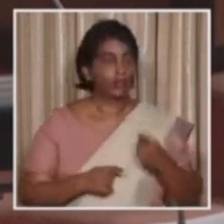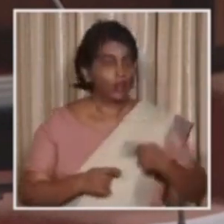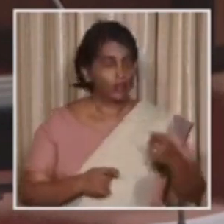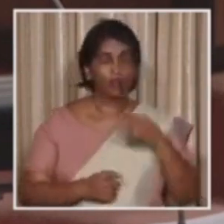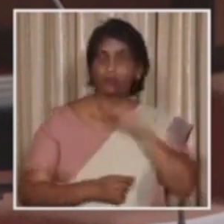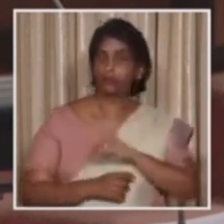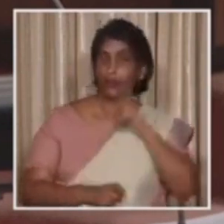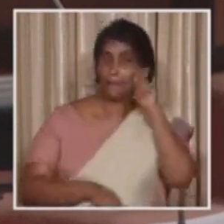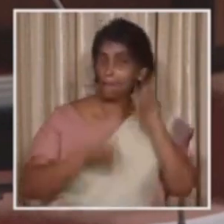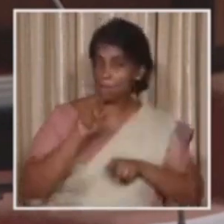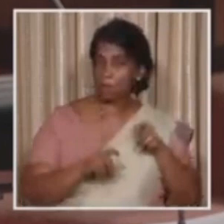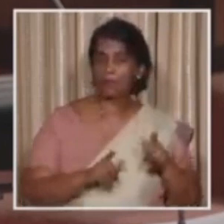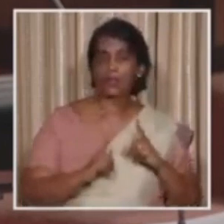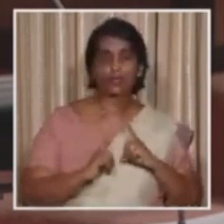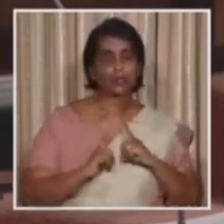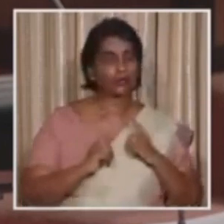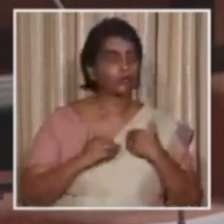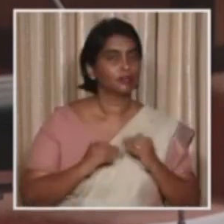வைத்தியசாலை,